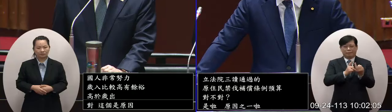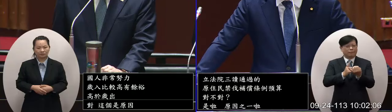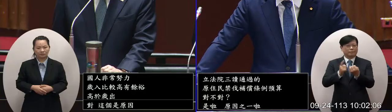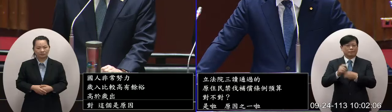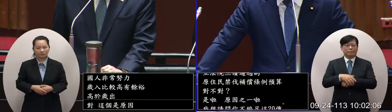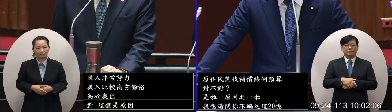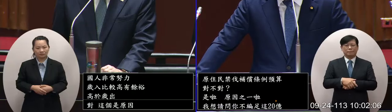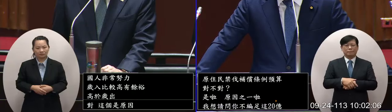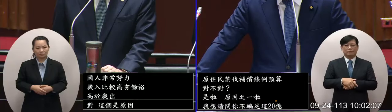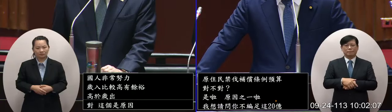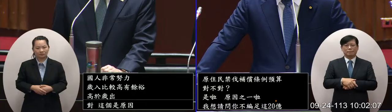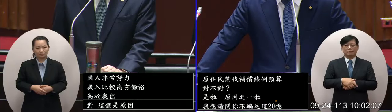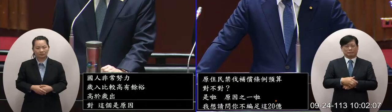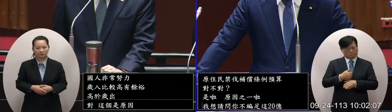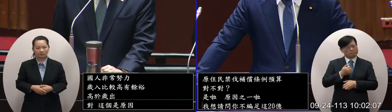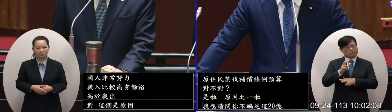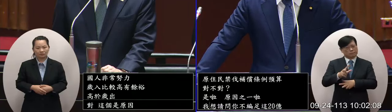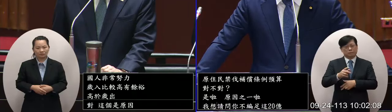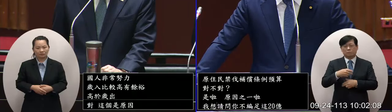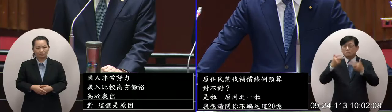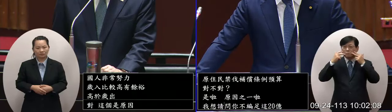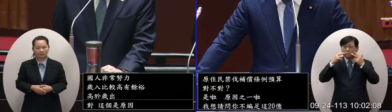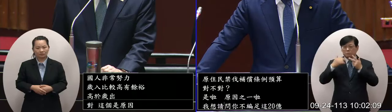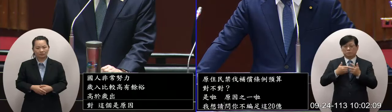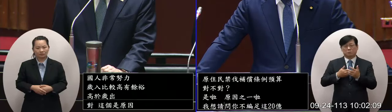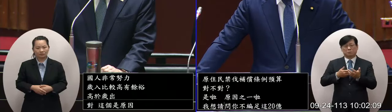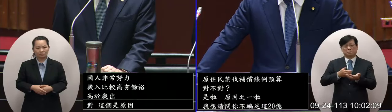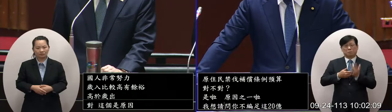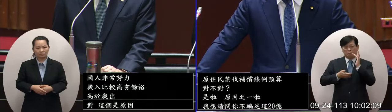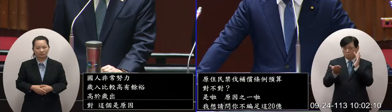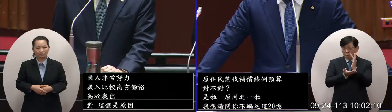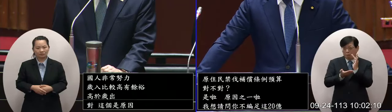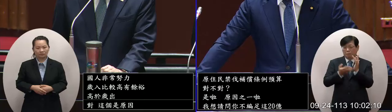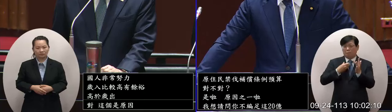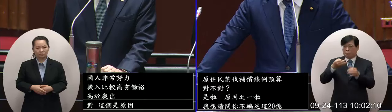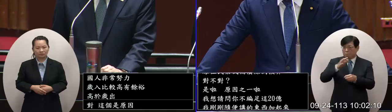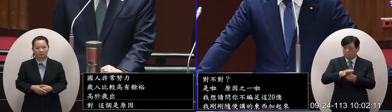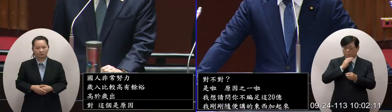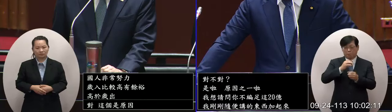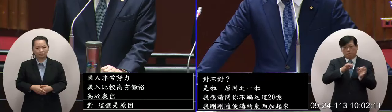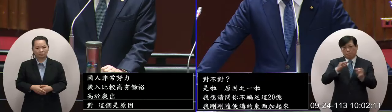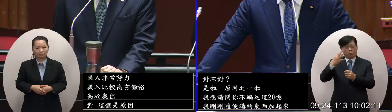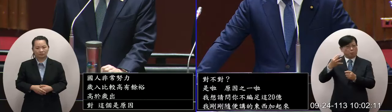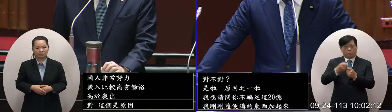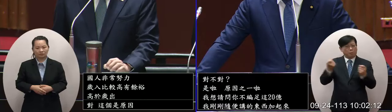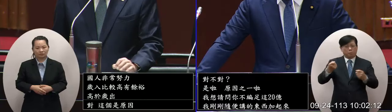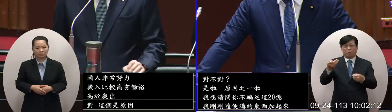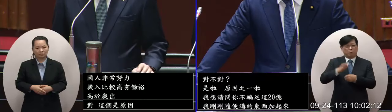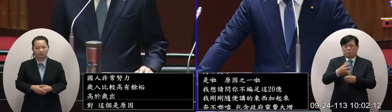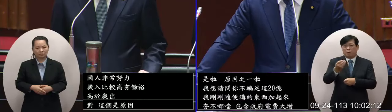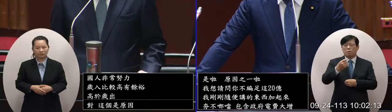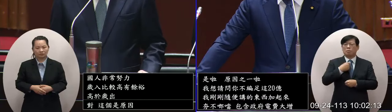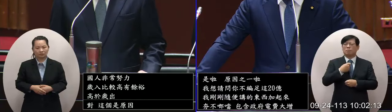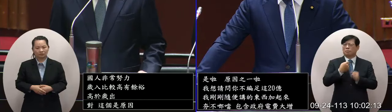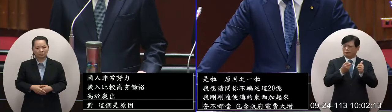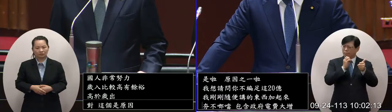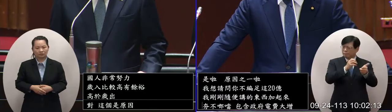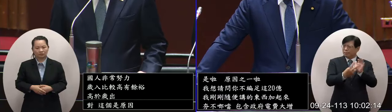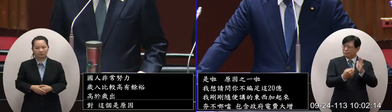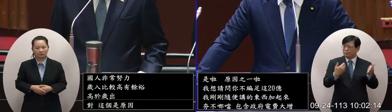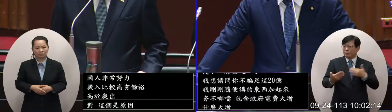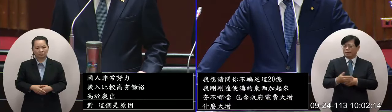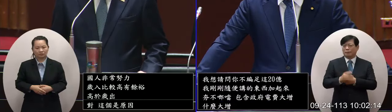增啊？哎，说真的，原住民的禁法补偿这么多年没调整，我们对原住民总要有点交代嘛，